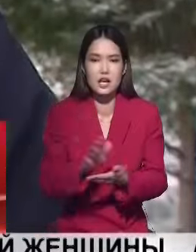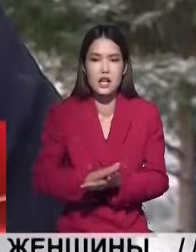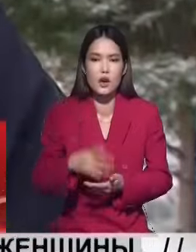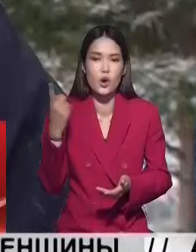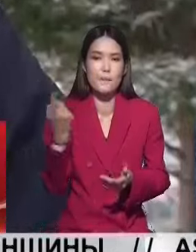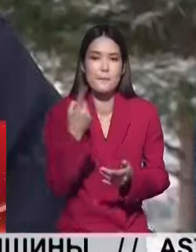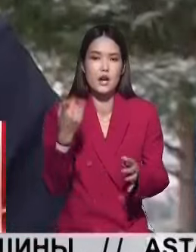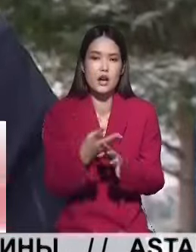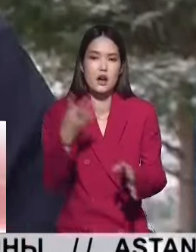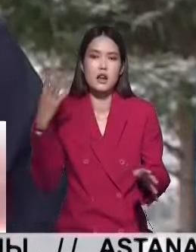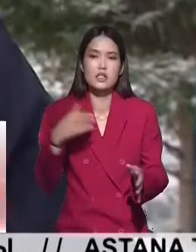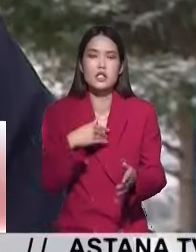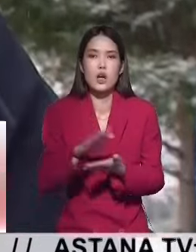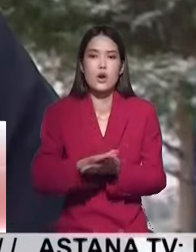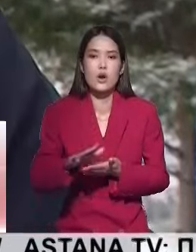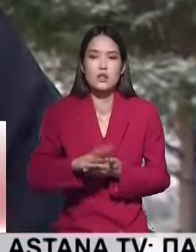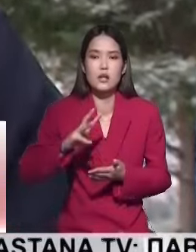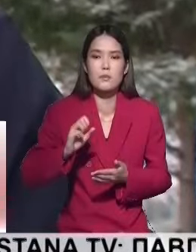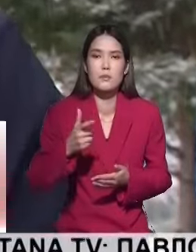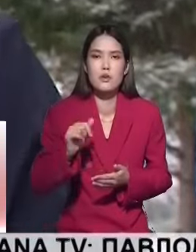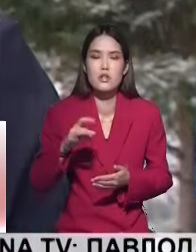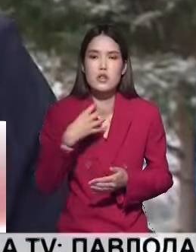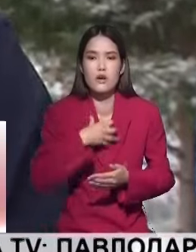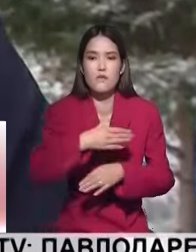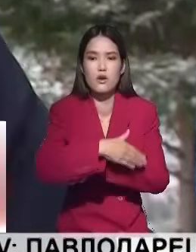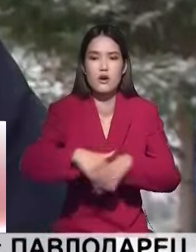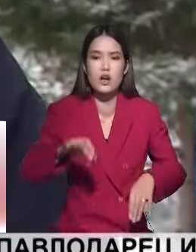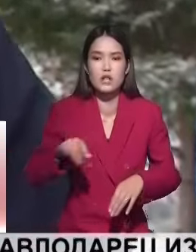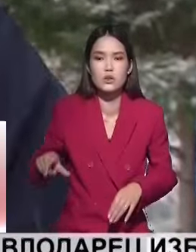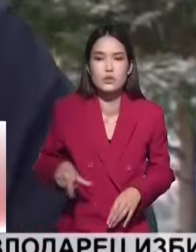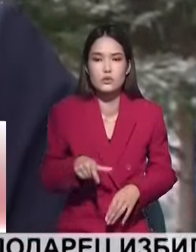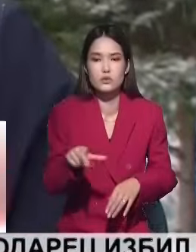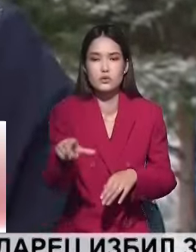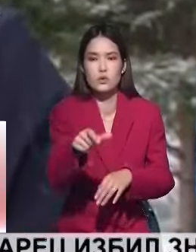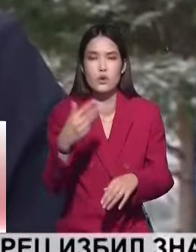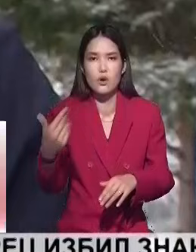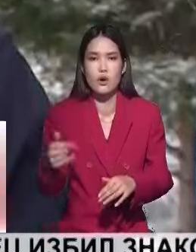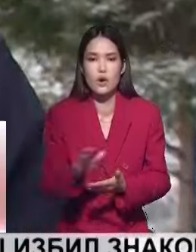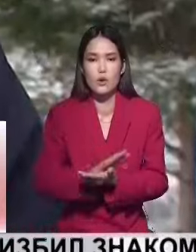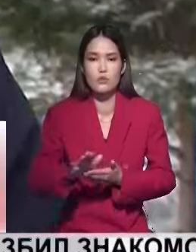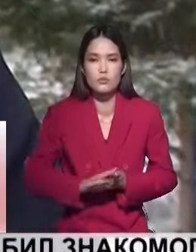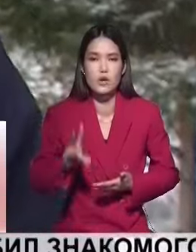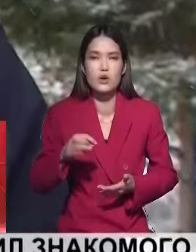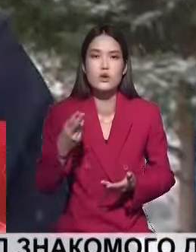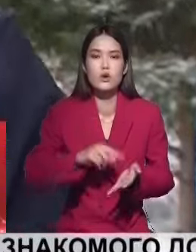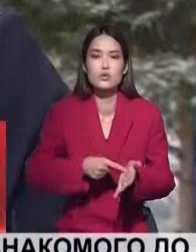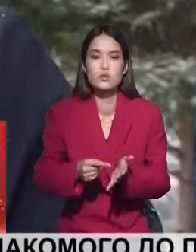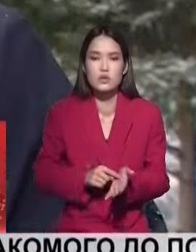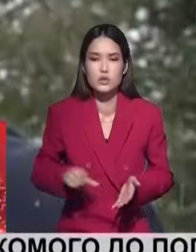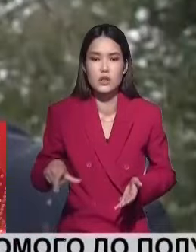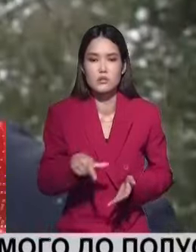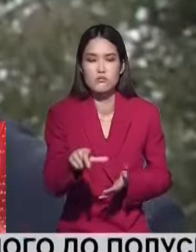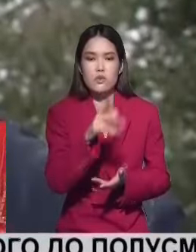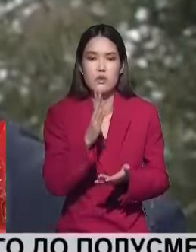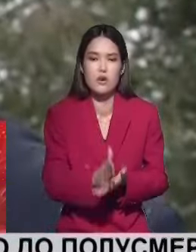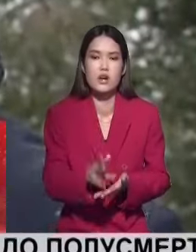у нас очищаются магистральные улицы, тротуары, подъездные пути к социальным объектам, привокзальные территории.